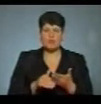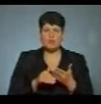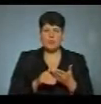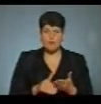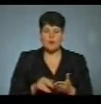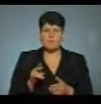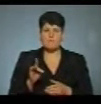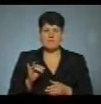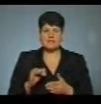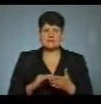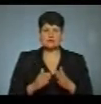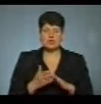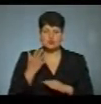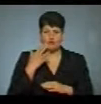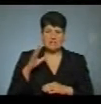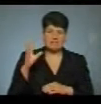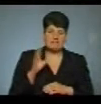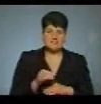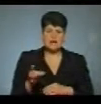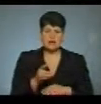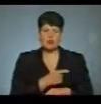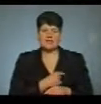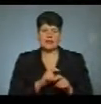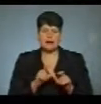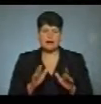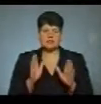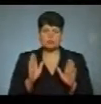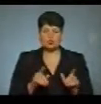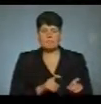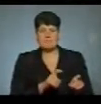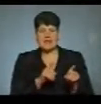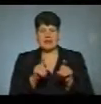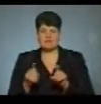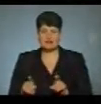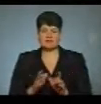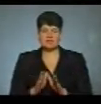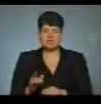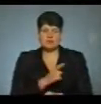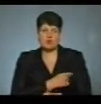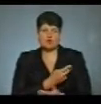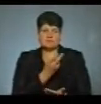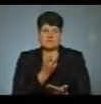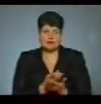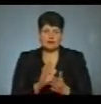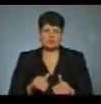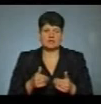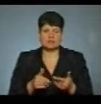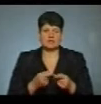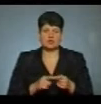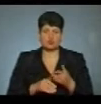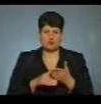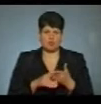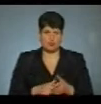при ситуації, коли всі районні лікарні вони будуть переведені в режим госпіталя, який буде надавати таку допомогу таким хворим.